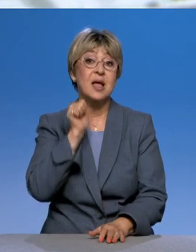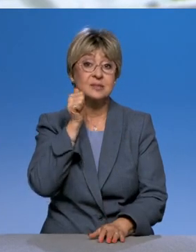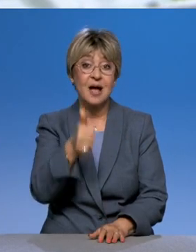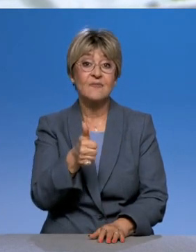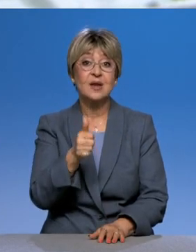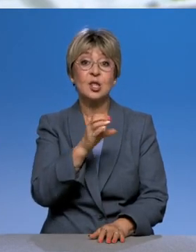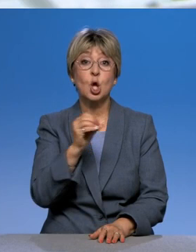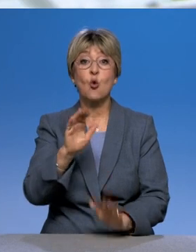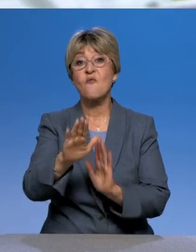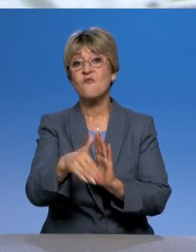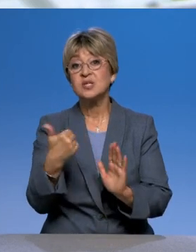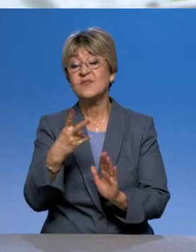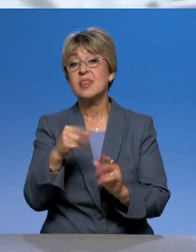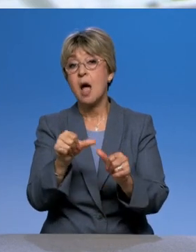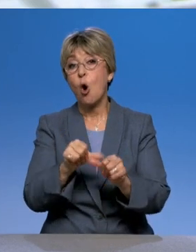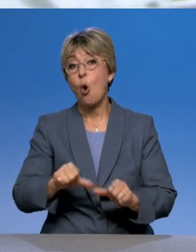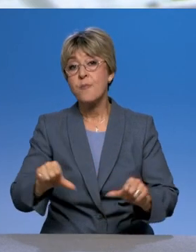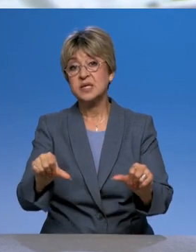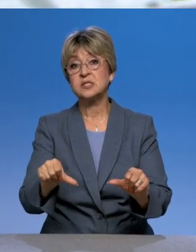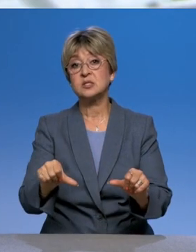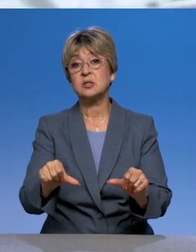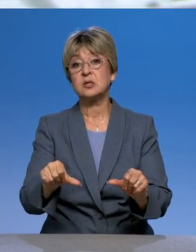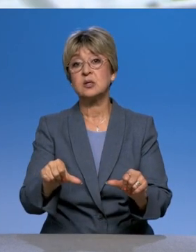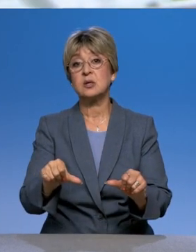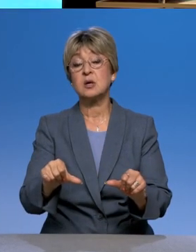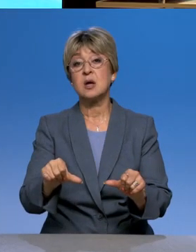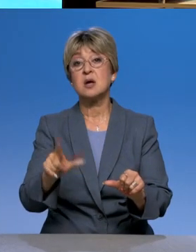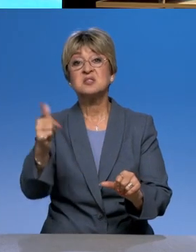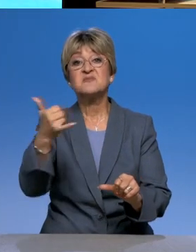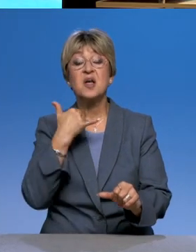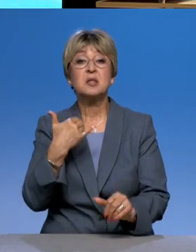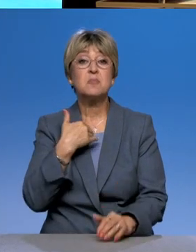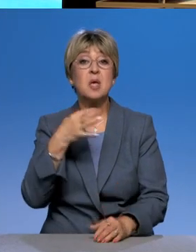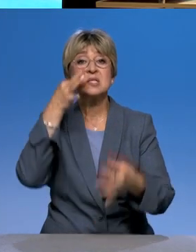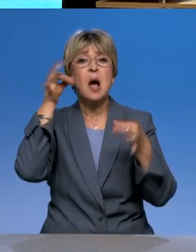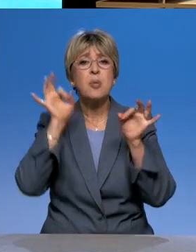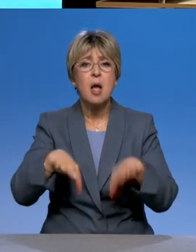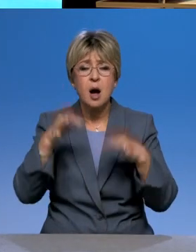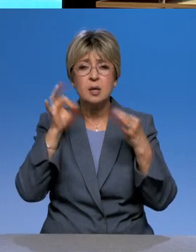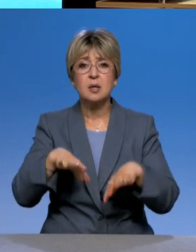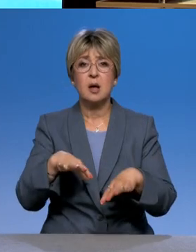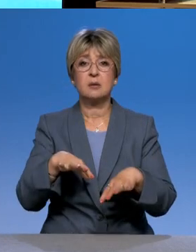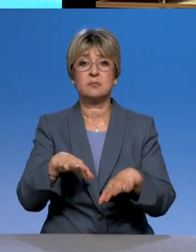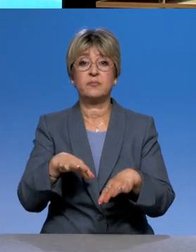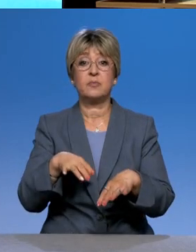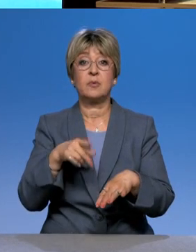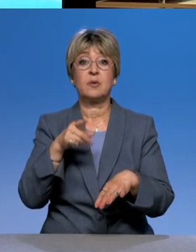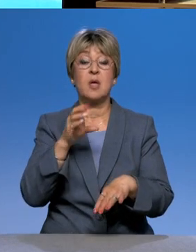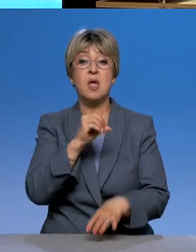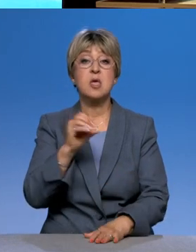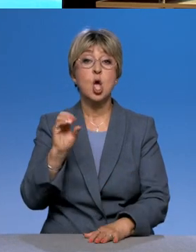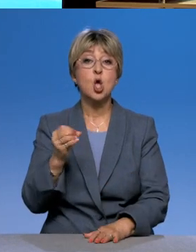ее вызвали на комиссию. Она мне звонит, зареванная. Угу. Ее там,